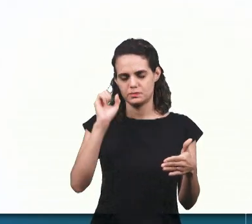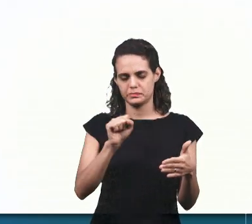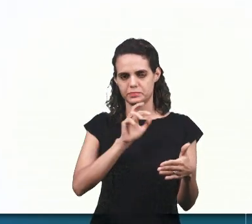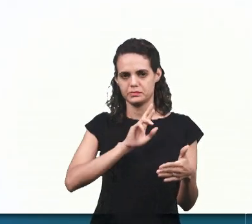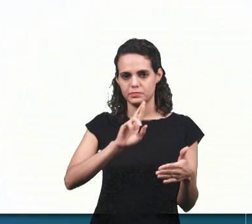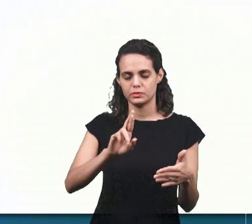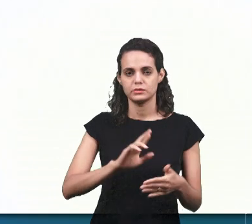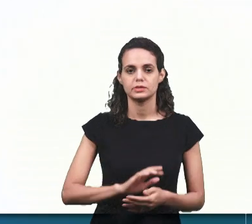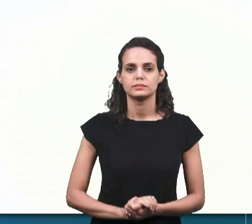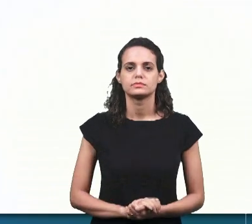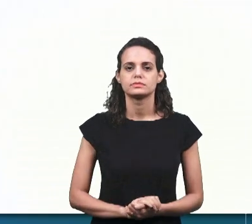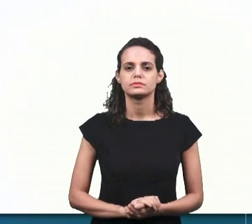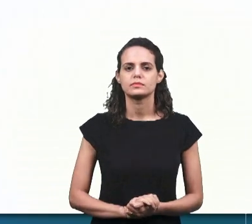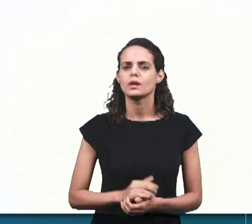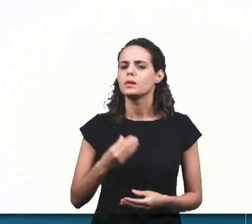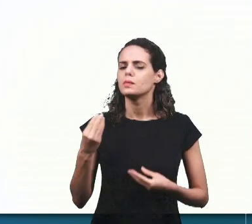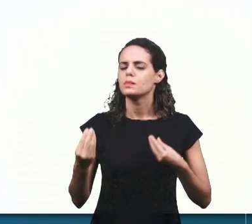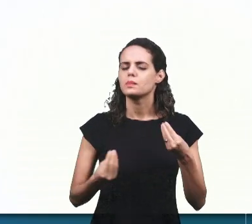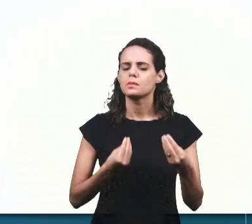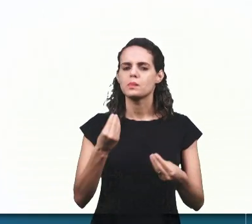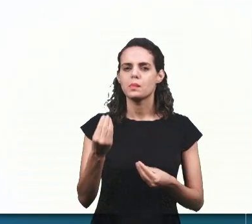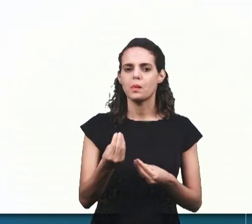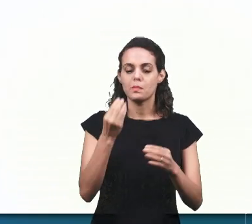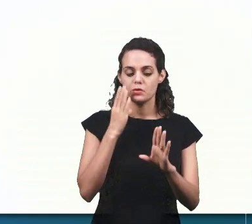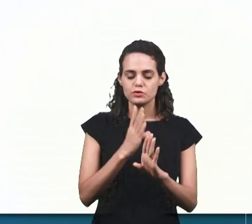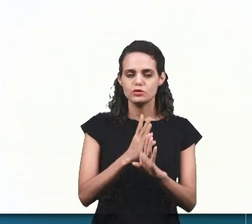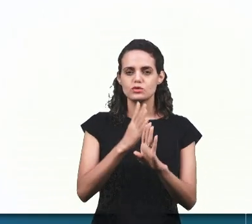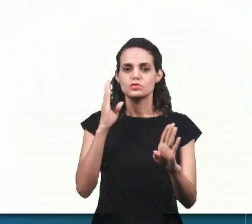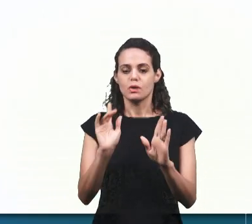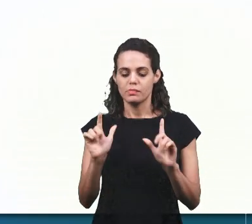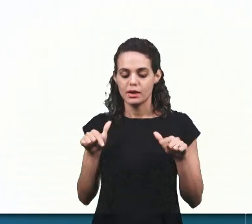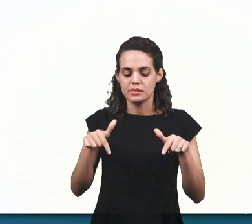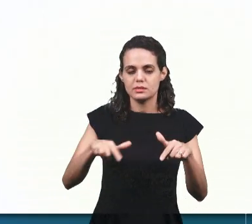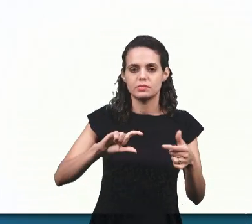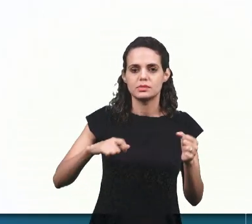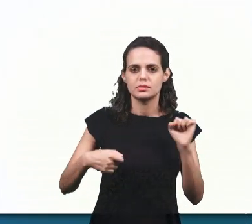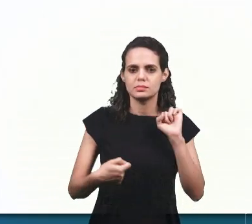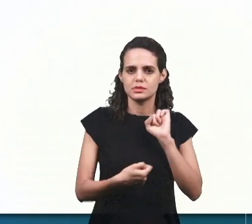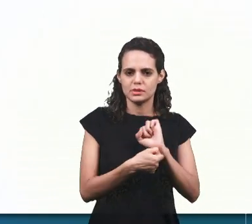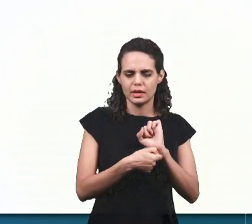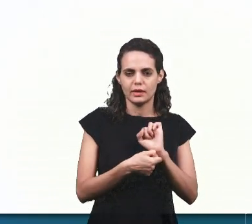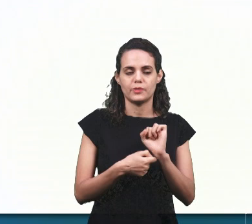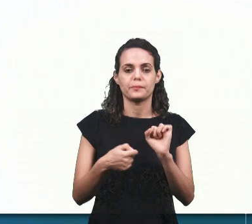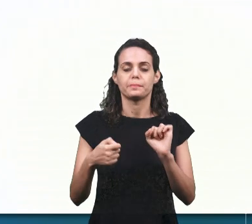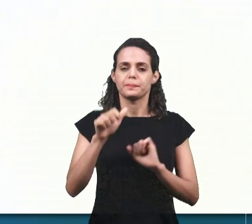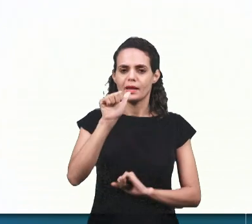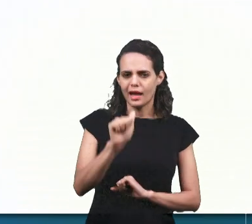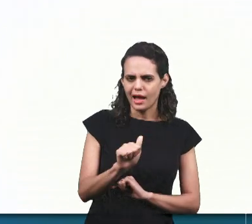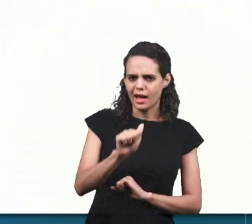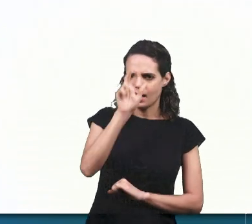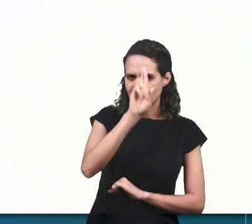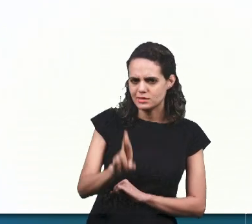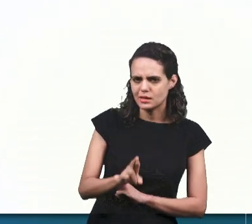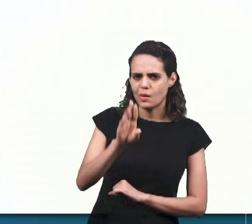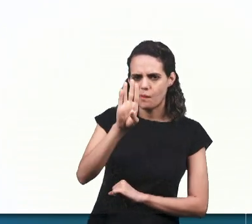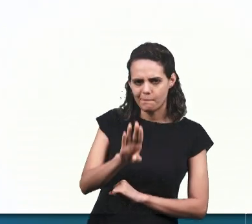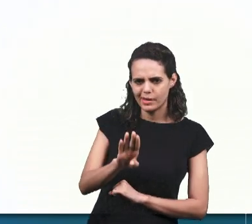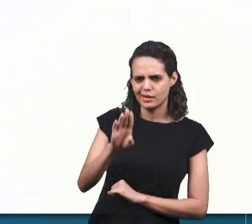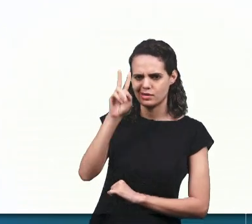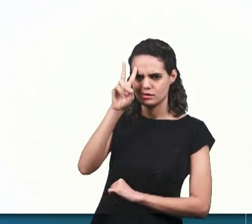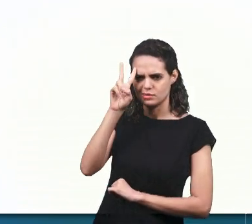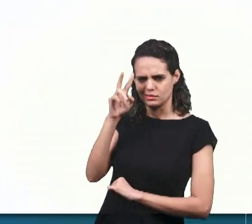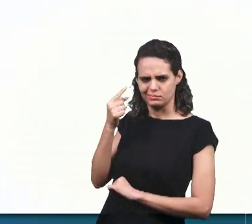la manifestation de ce mystère? Lettre A, par la raison. Lettre B, par l'histoire. Lettre C, par